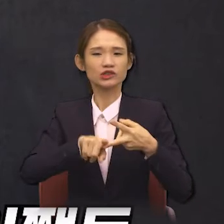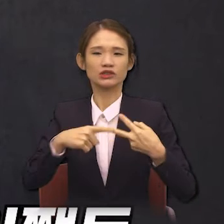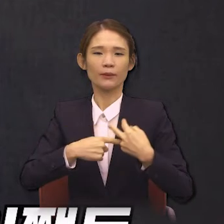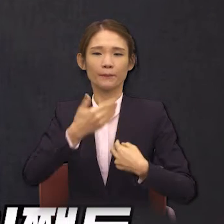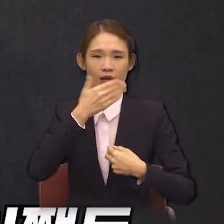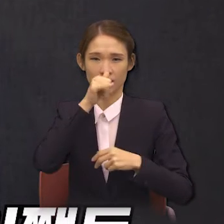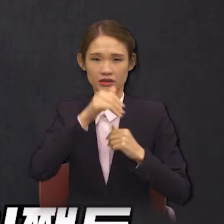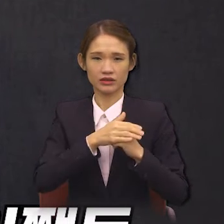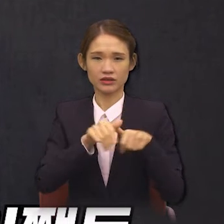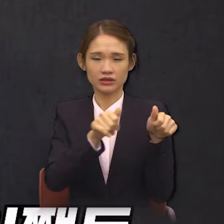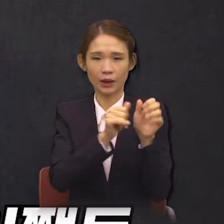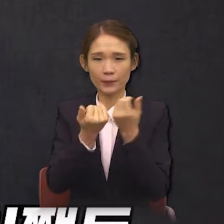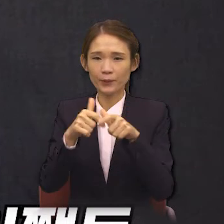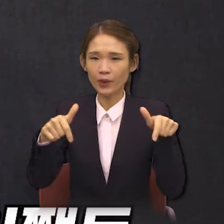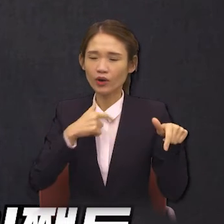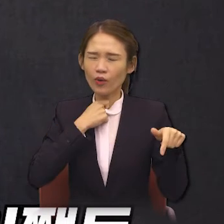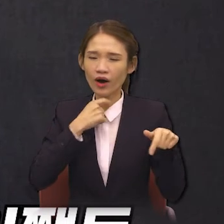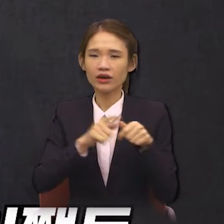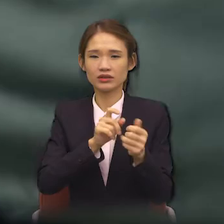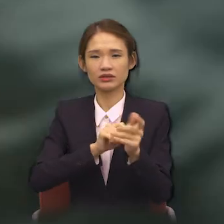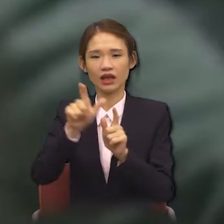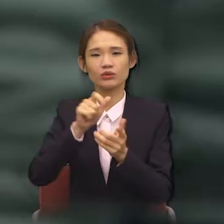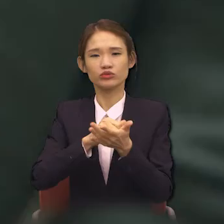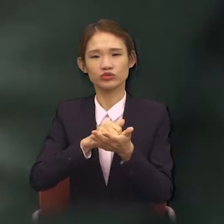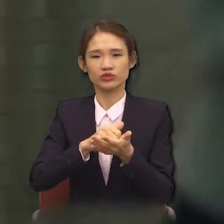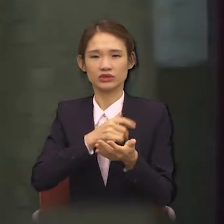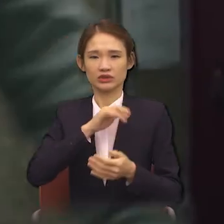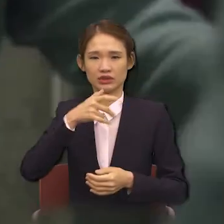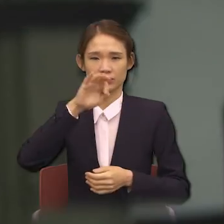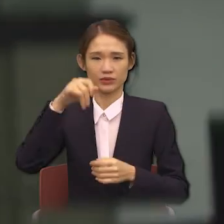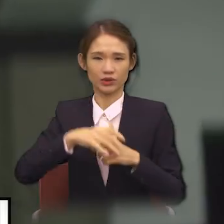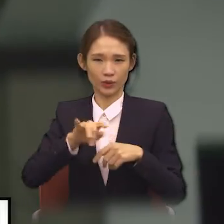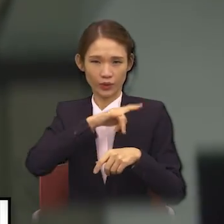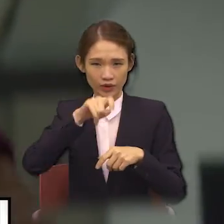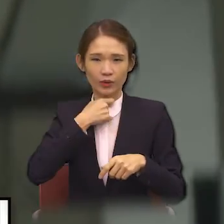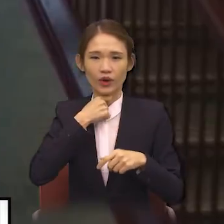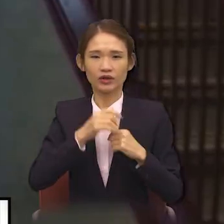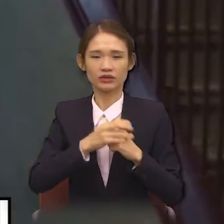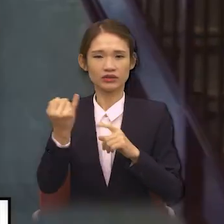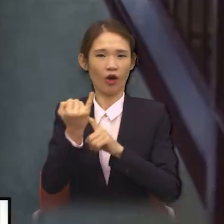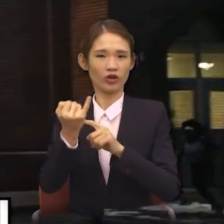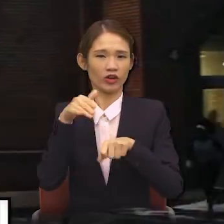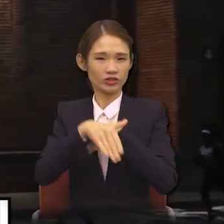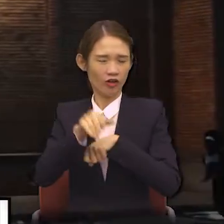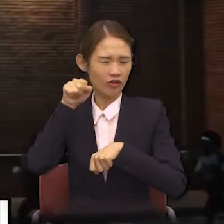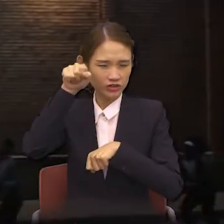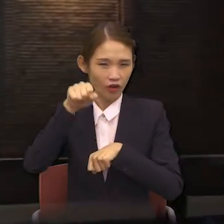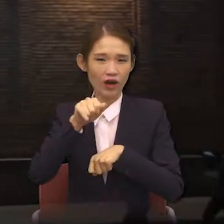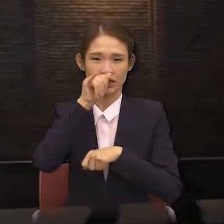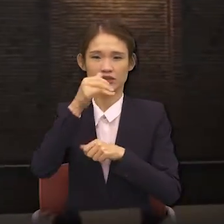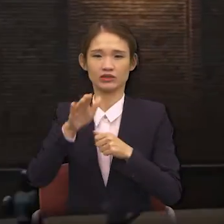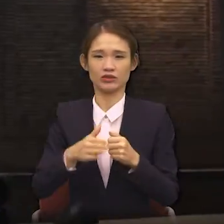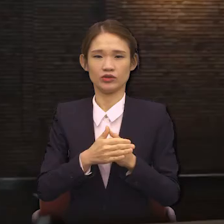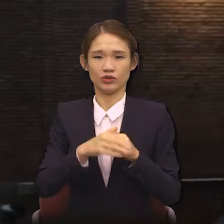있어요. 페미니스트들의 상당수는 어쨌든 뭐 탈코르셋도 하려고 그쵸. 하고 또 여성성에 저항하려고 하는데